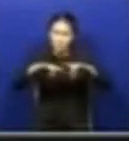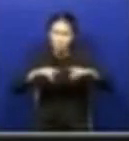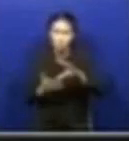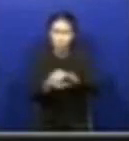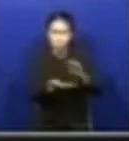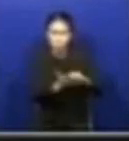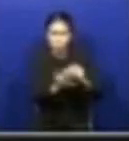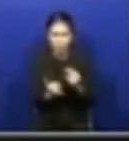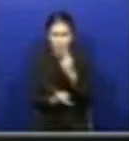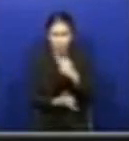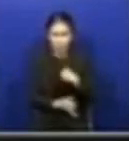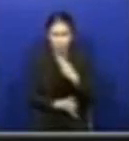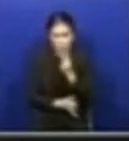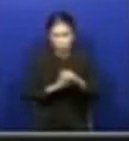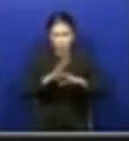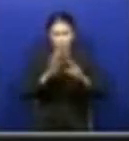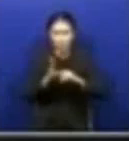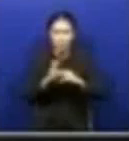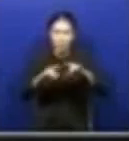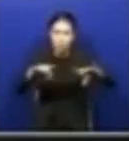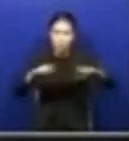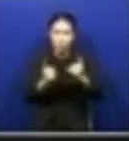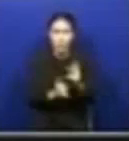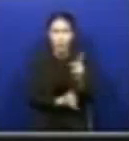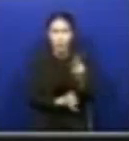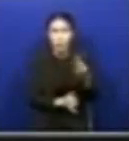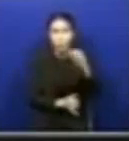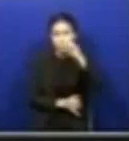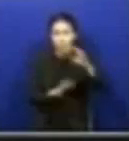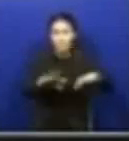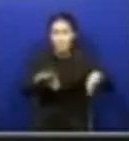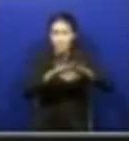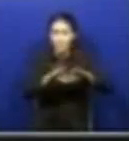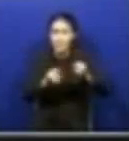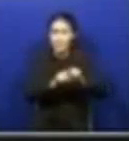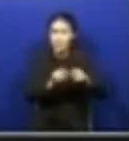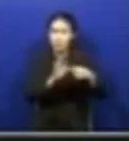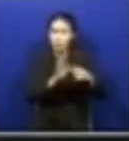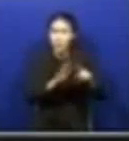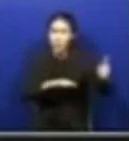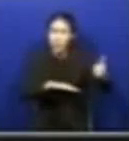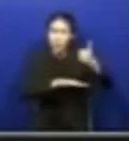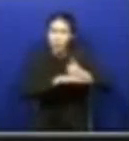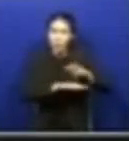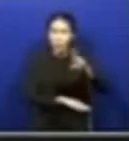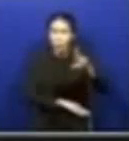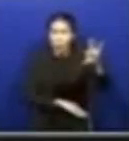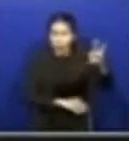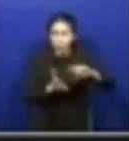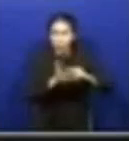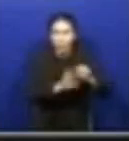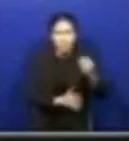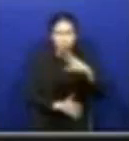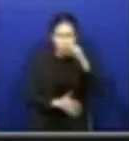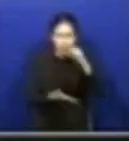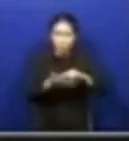ที่ออกมากรมชนประทานเป็นหัวใจหลักแม้กระทั่งว่าพ่อหลวงท่านให้คำนิยามว่าน้ำคือชีวิต